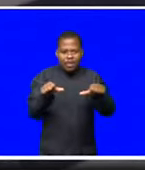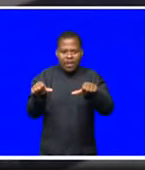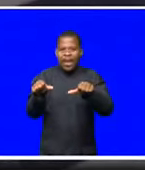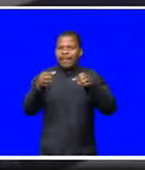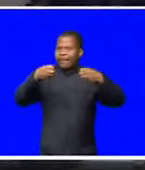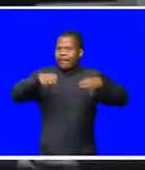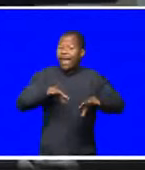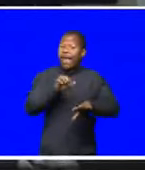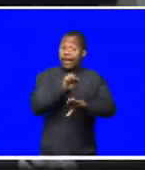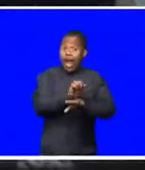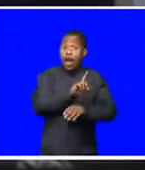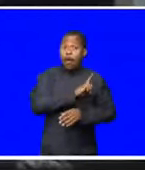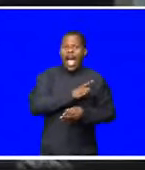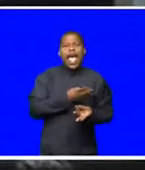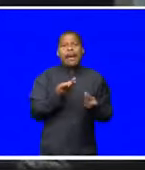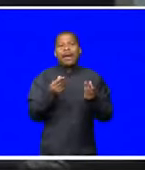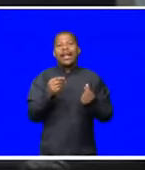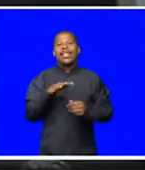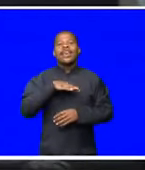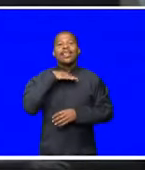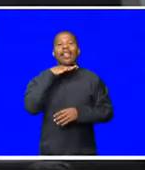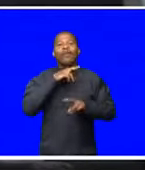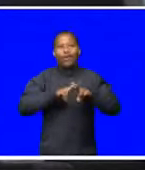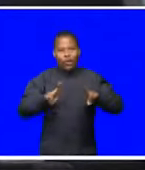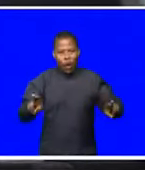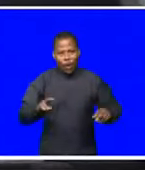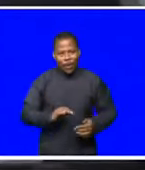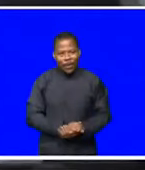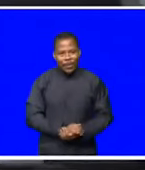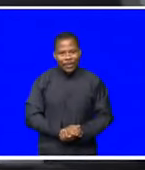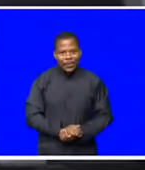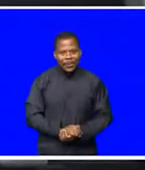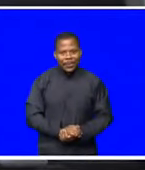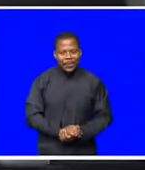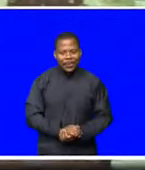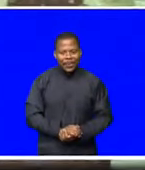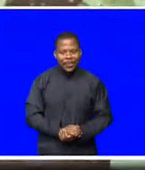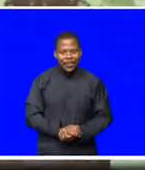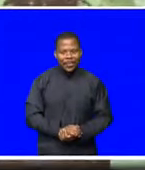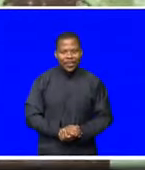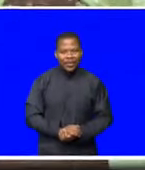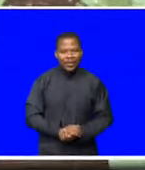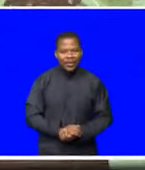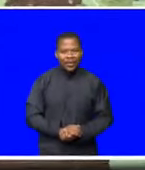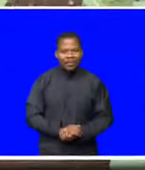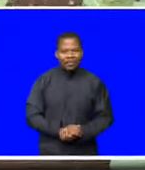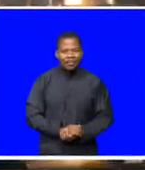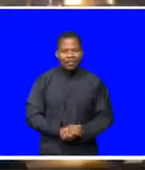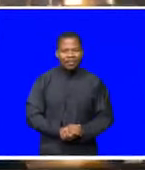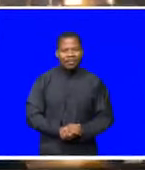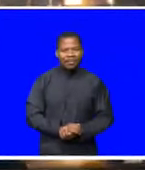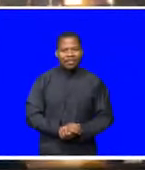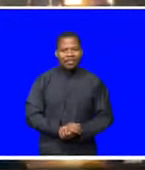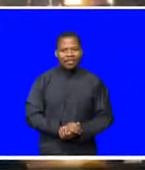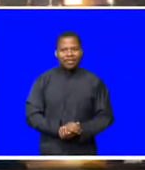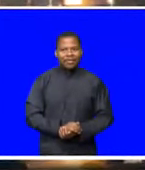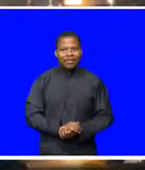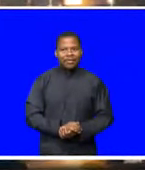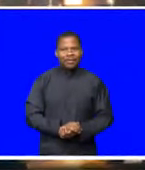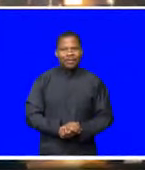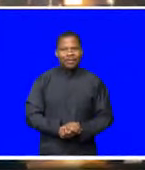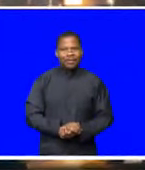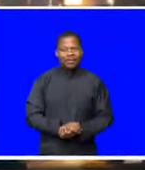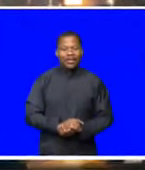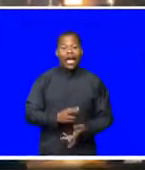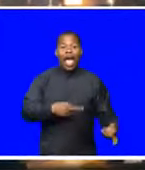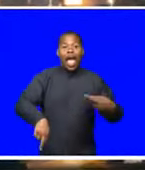Tindzabente Eswatini TV ubika fortune dlangamandla inamuzi mgonda sisembabane